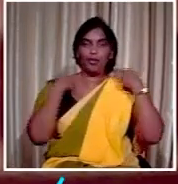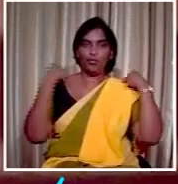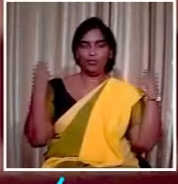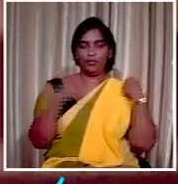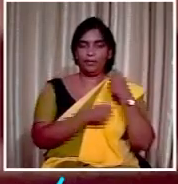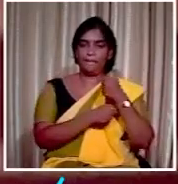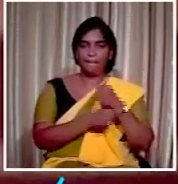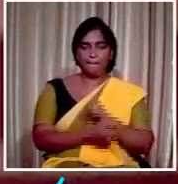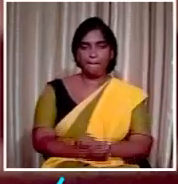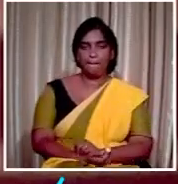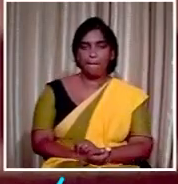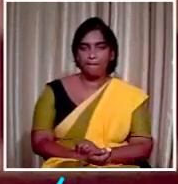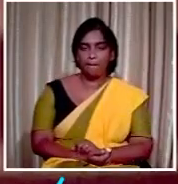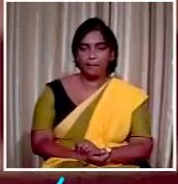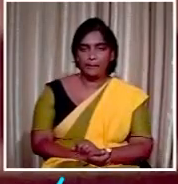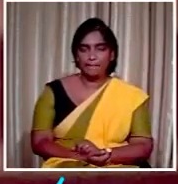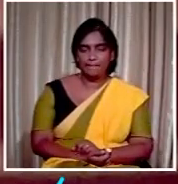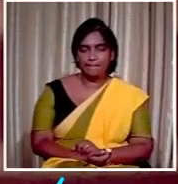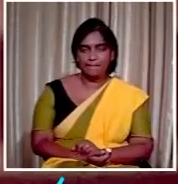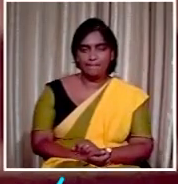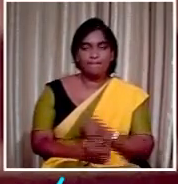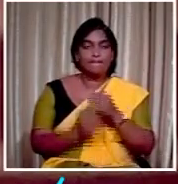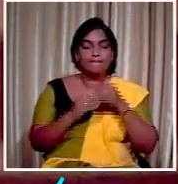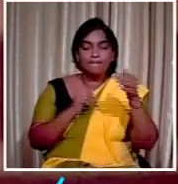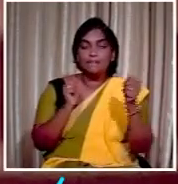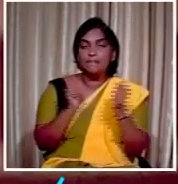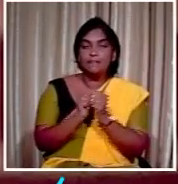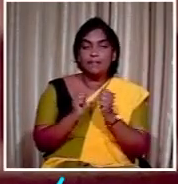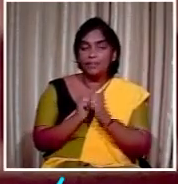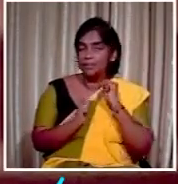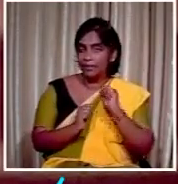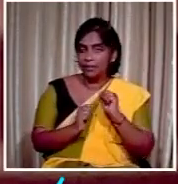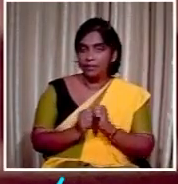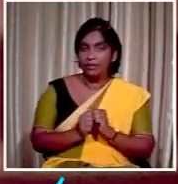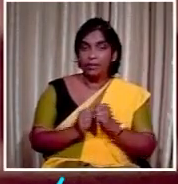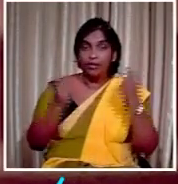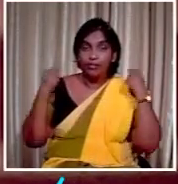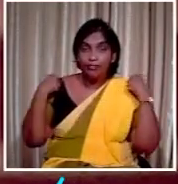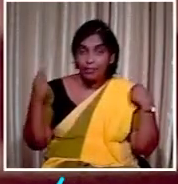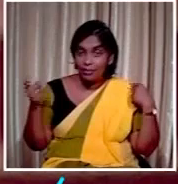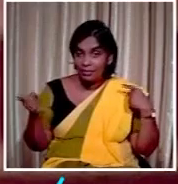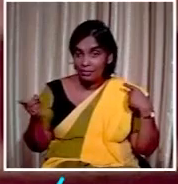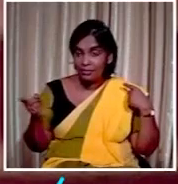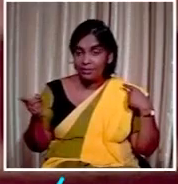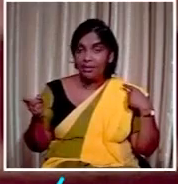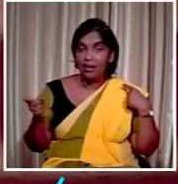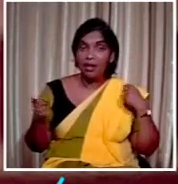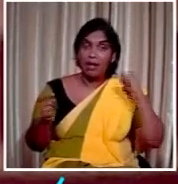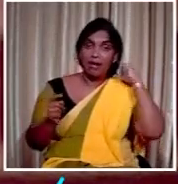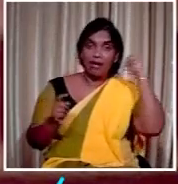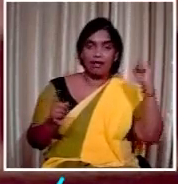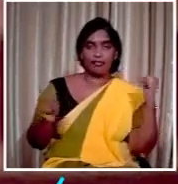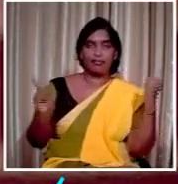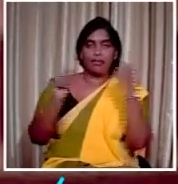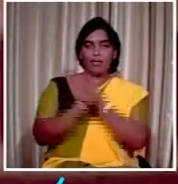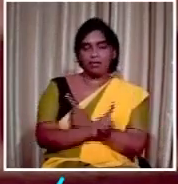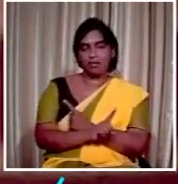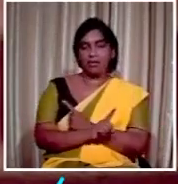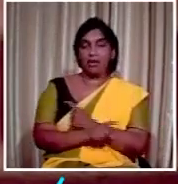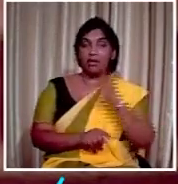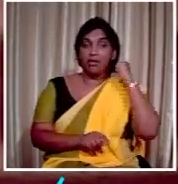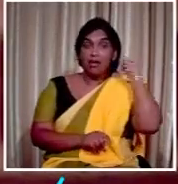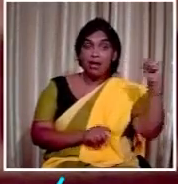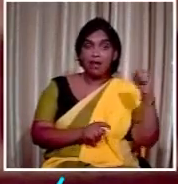කියලා ඊට පස්සේ මොකද්ද කරේ දොරටු පාලට ඉන්නේ දැන් රජතුමා රජතුමාගේ පුටුවේ